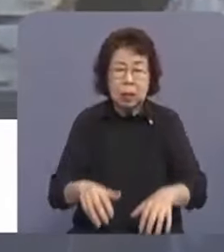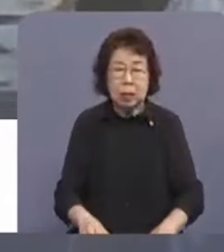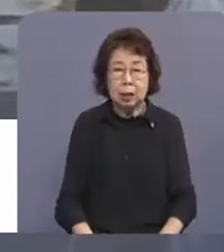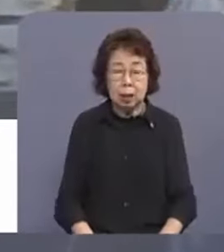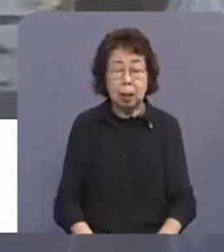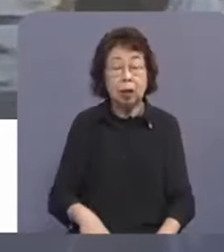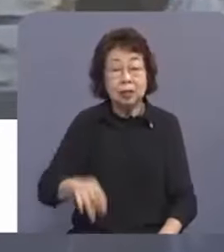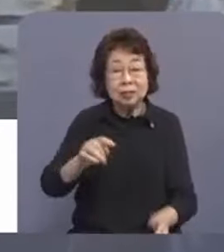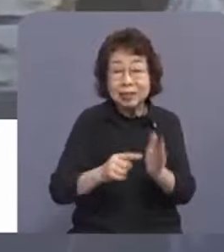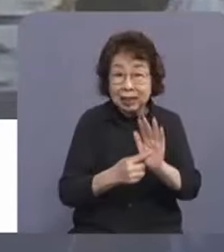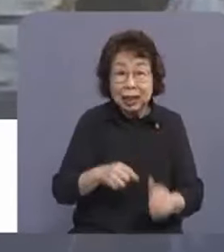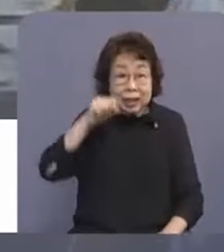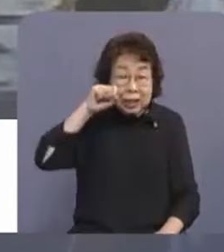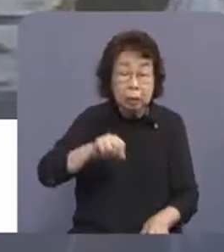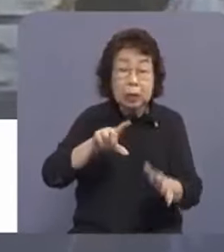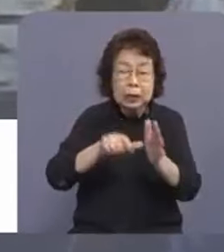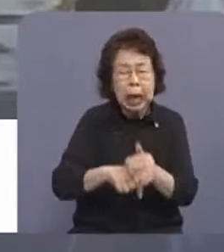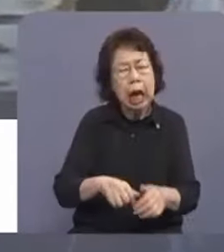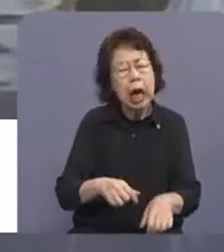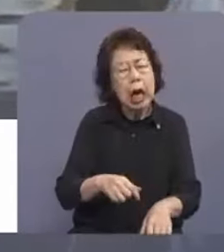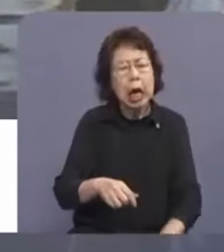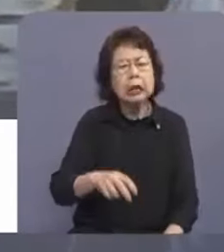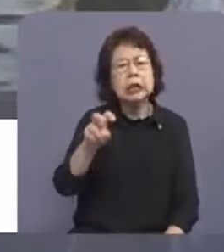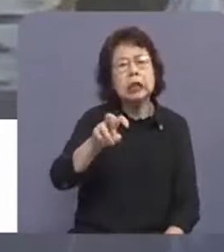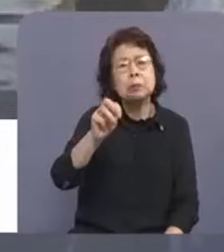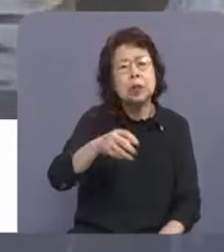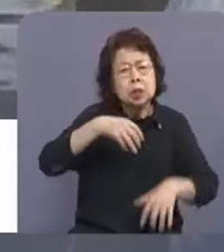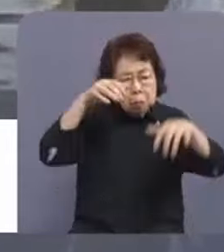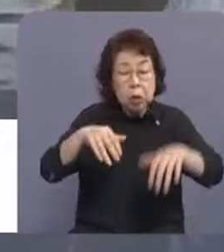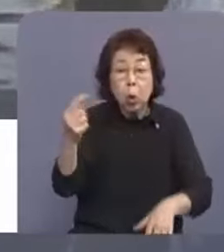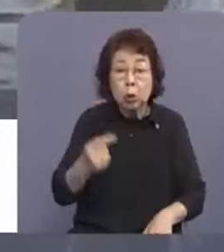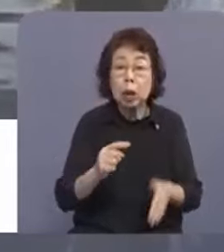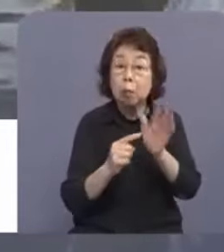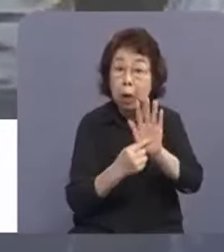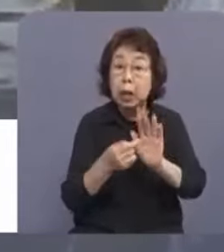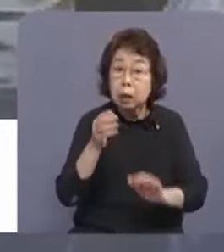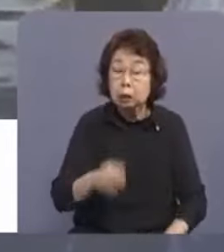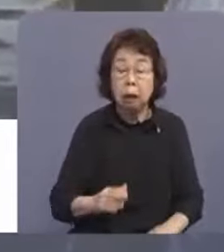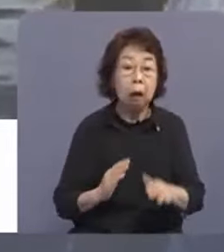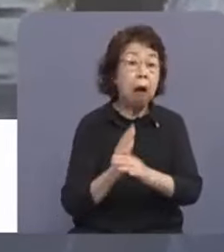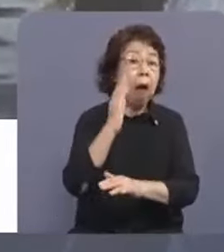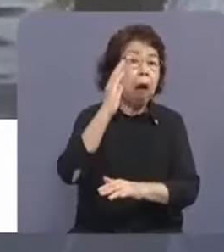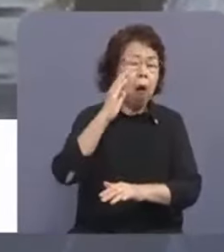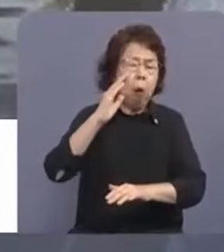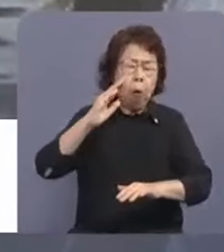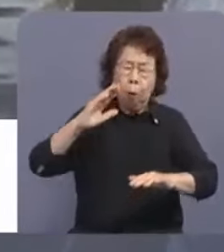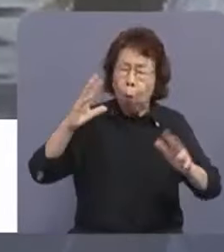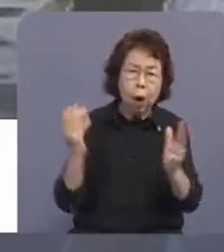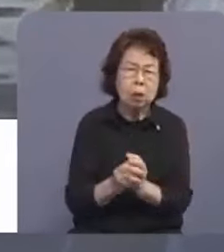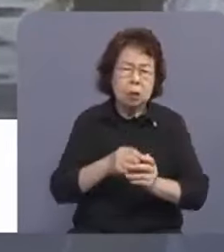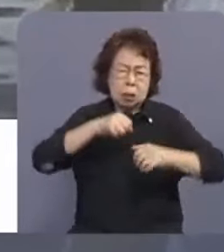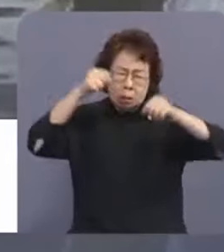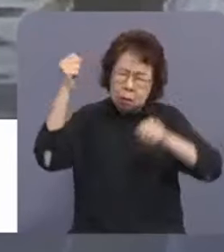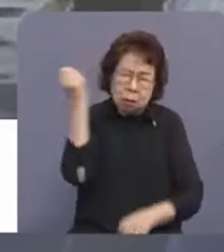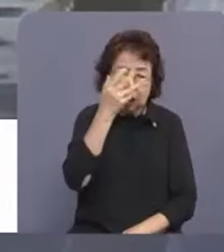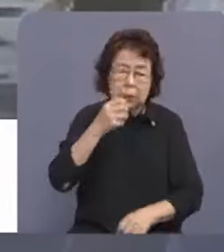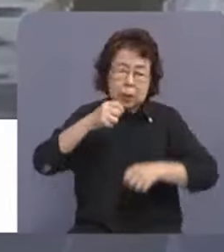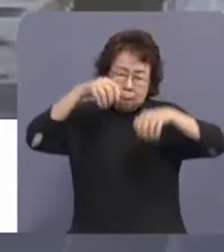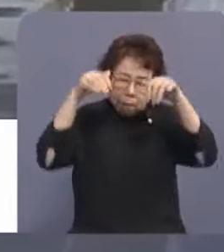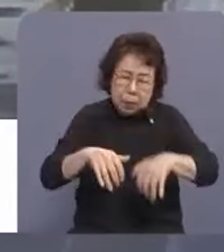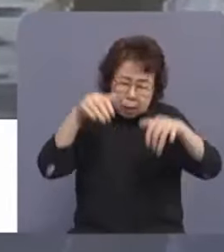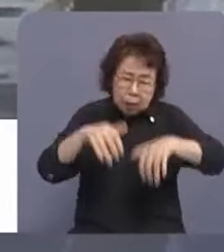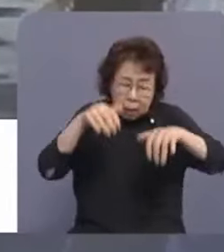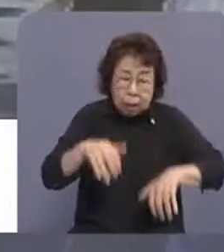당초 기상청은 새벽 시간 최대 20mm의 비가 올 거라고 예보했는데 예측을 완전히 벗어난 기습호우에